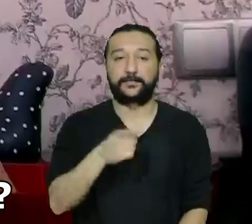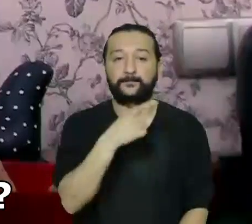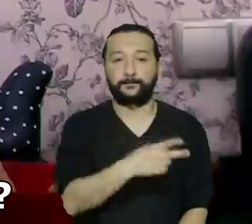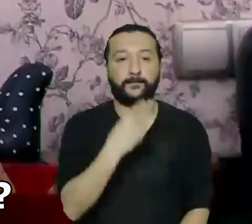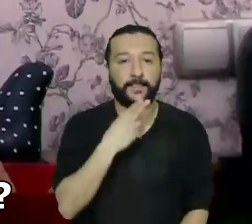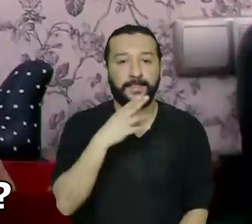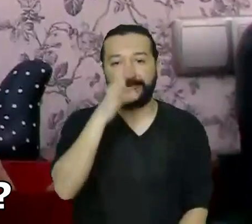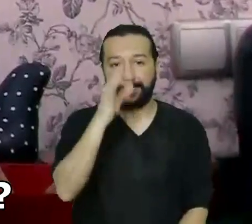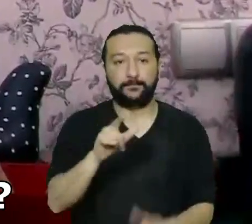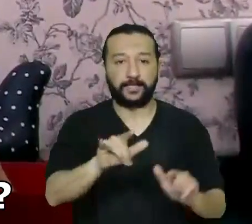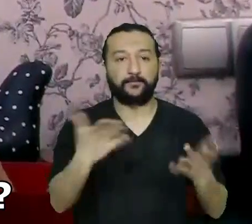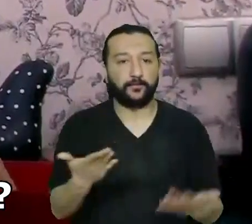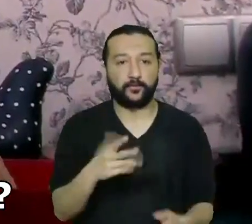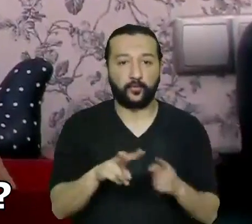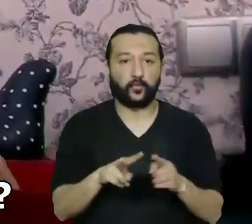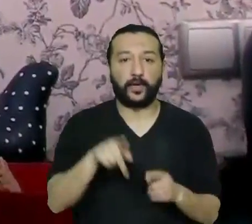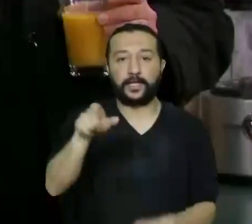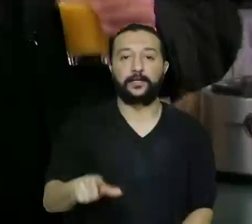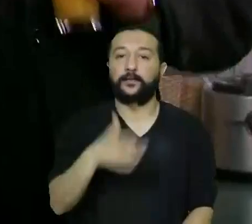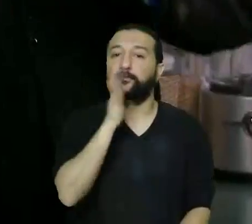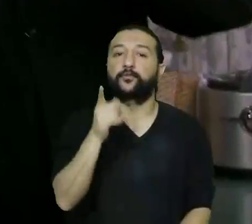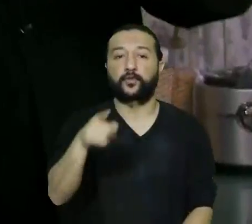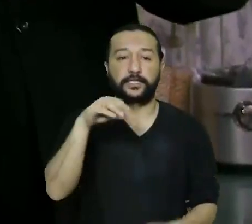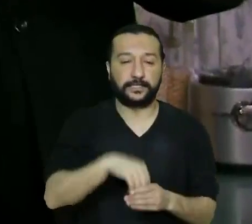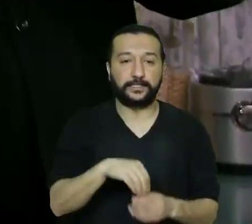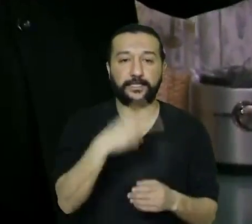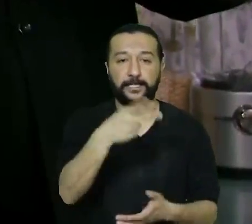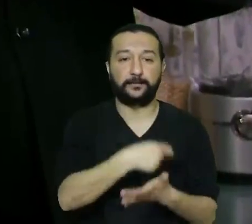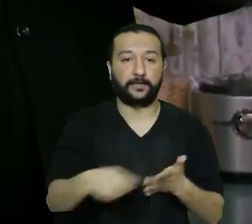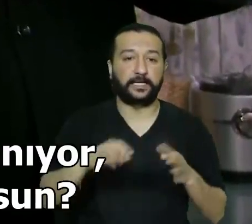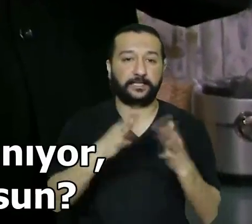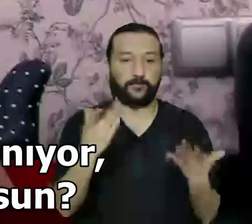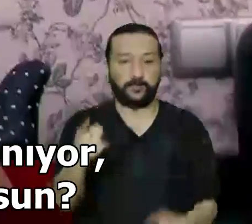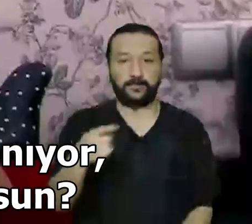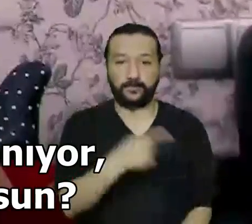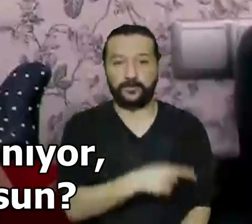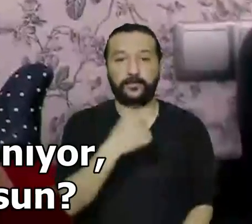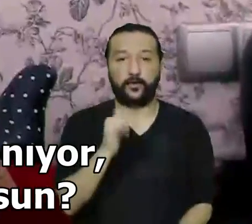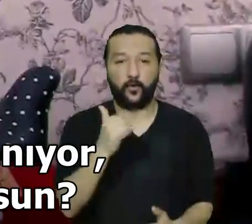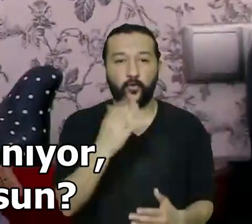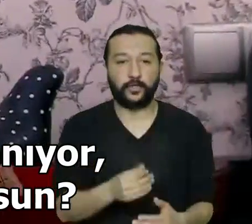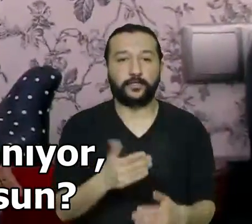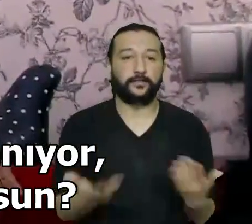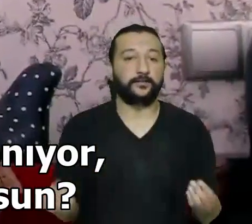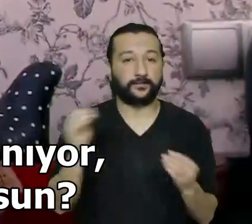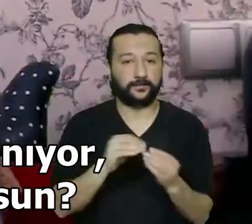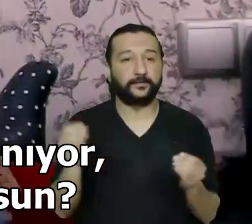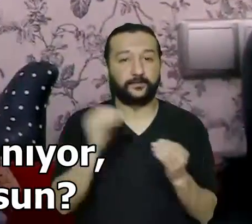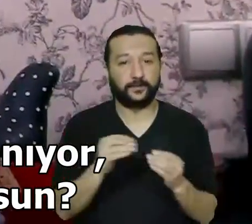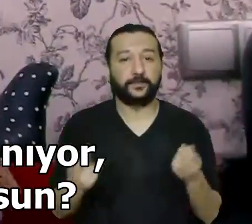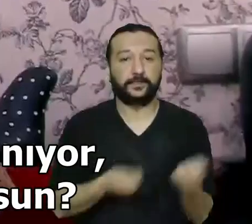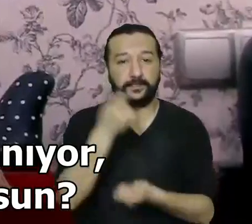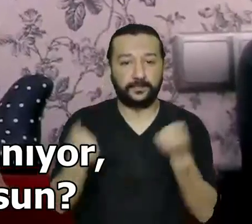Kız kim tenezzül etmez? Hı. Nurhan'ı bilmiyor musun? Onun iki maaşı demek. Beleş oyunlarda bile nasıl dolanıyor,